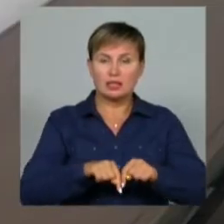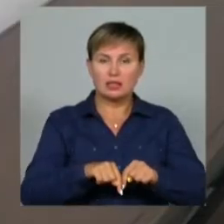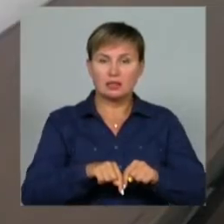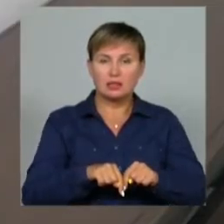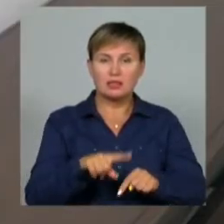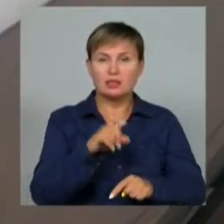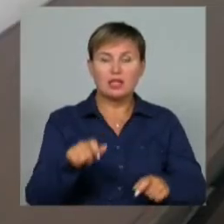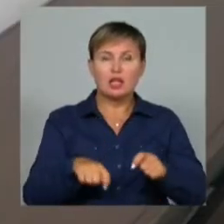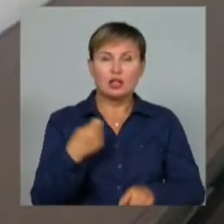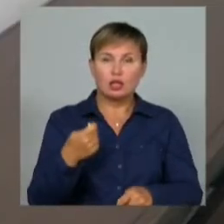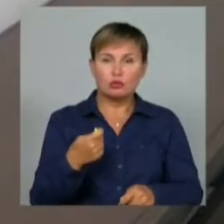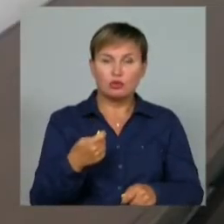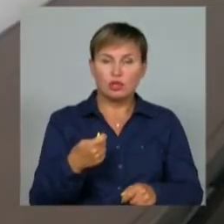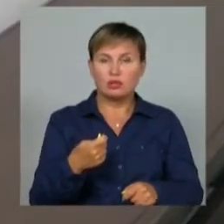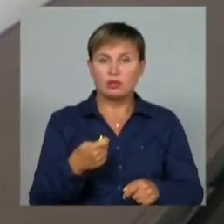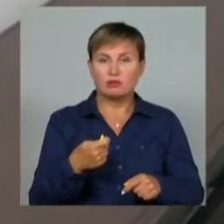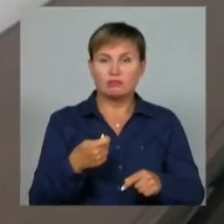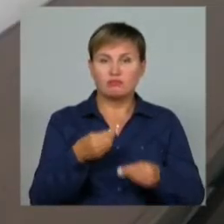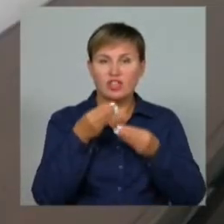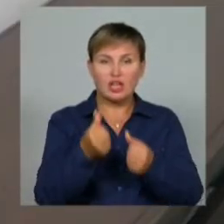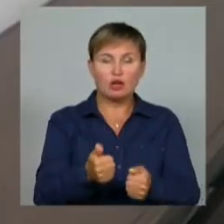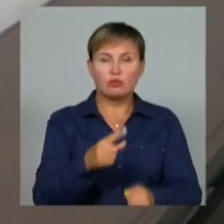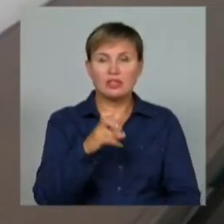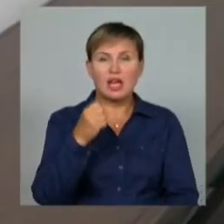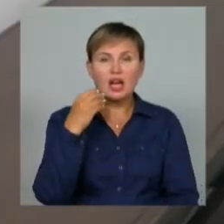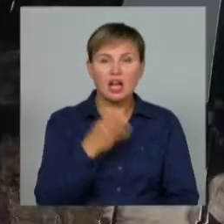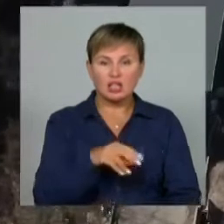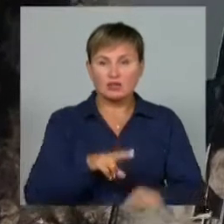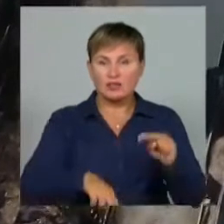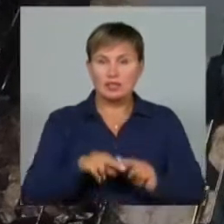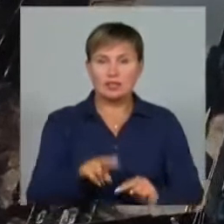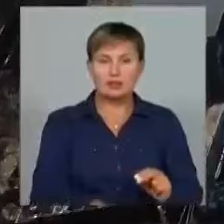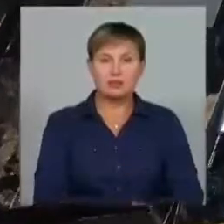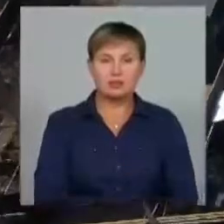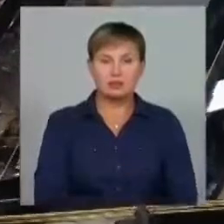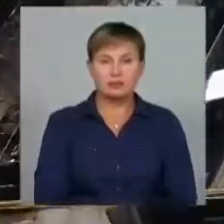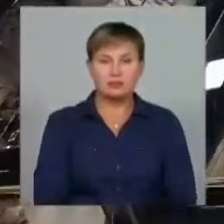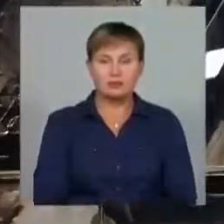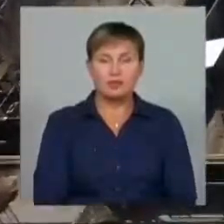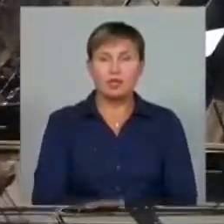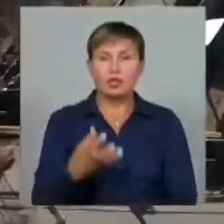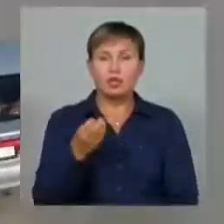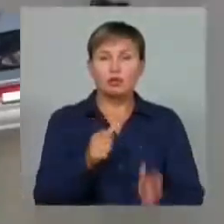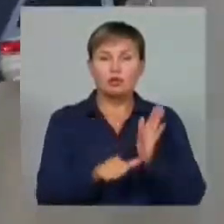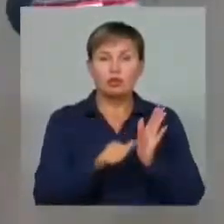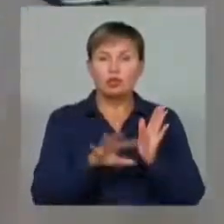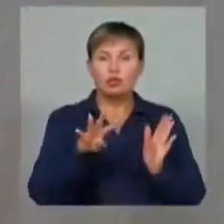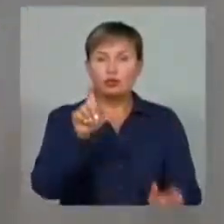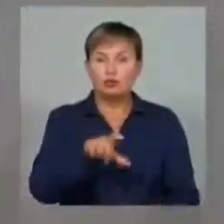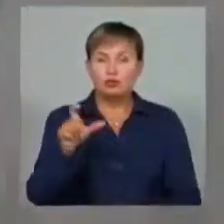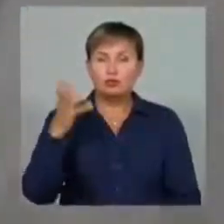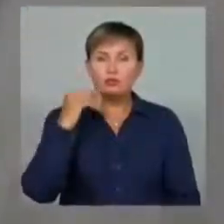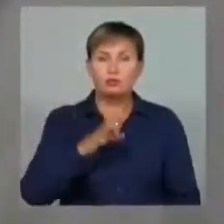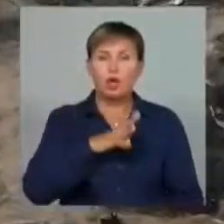за нарушения, влияющие на качество строительства. Еще 64 человека в Алматы